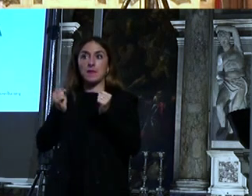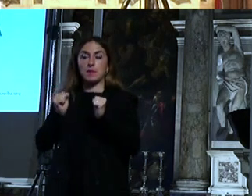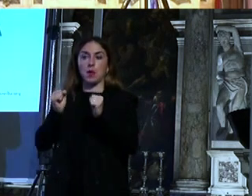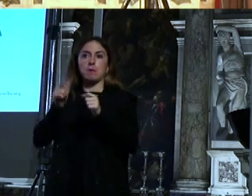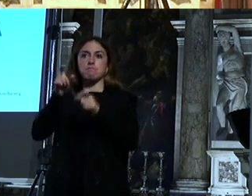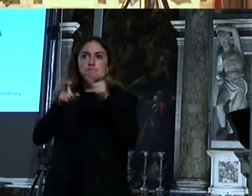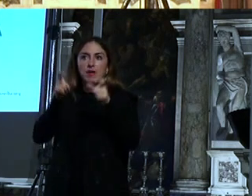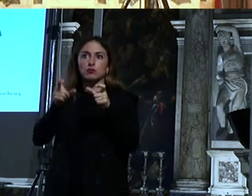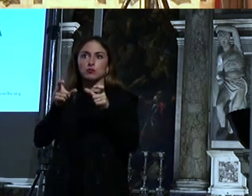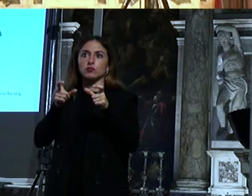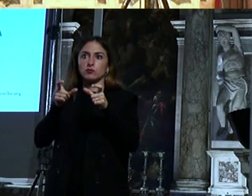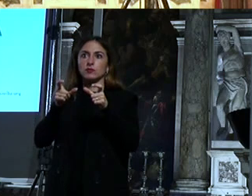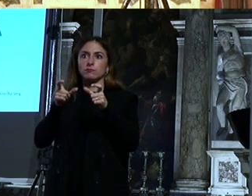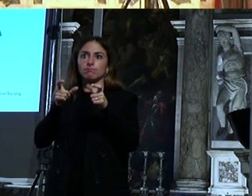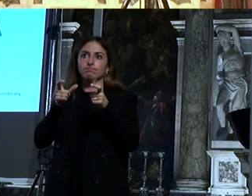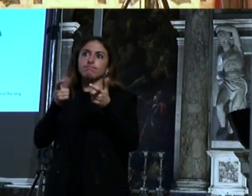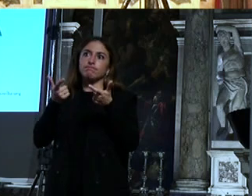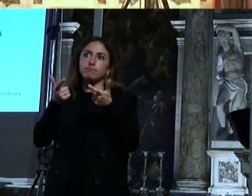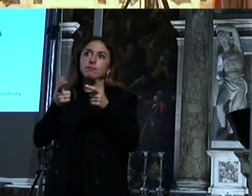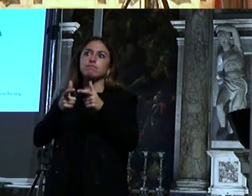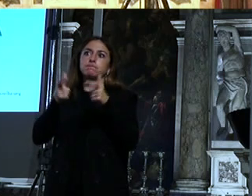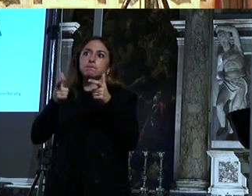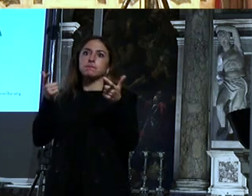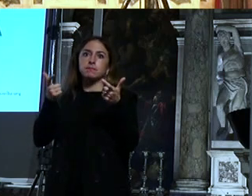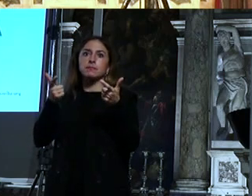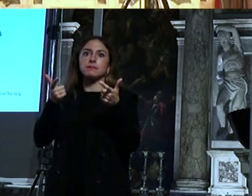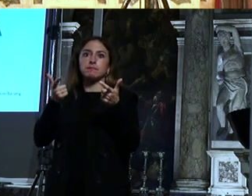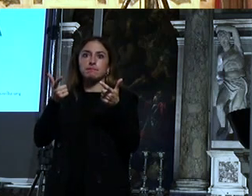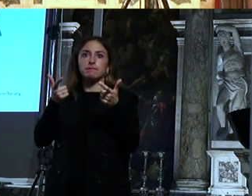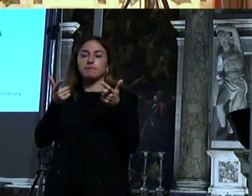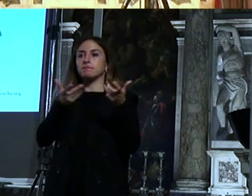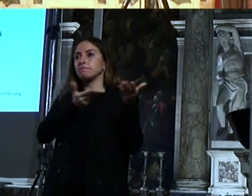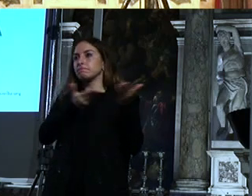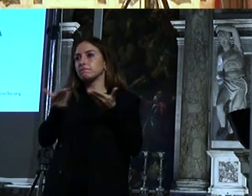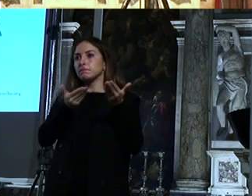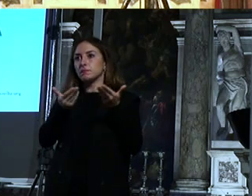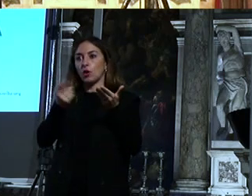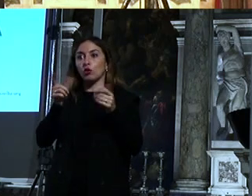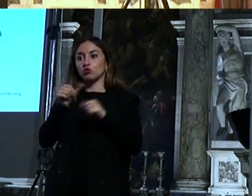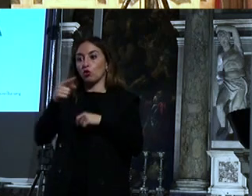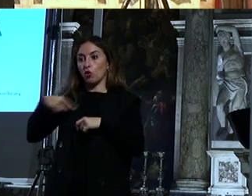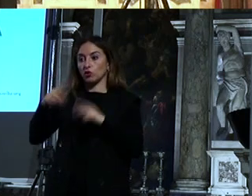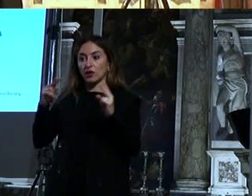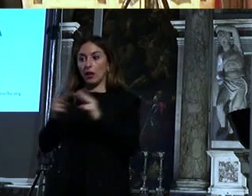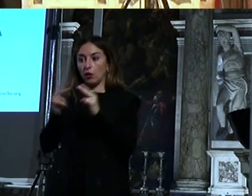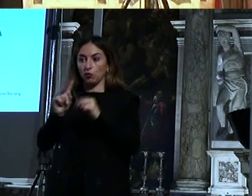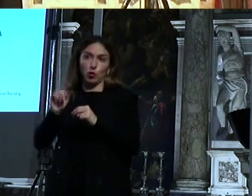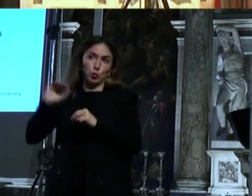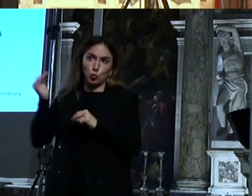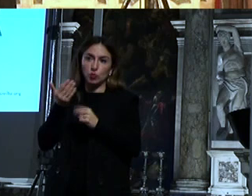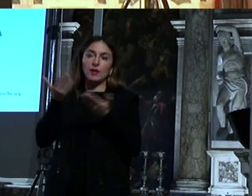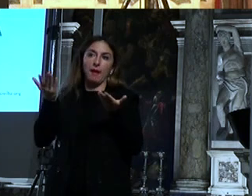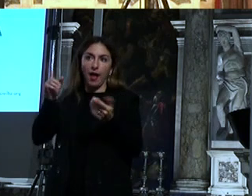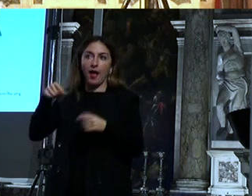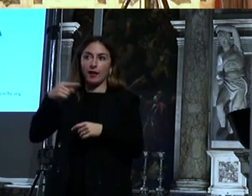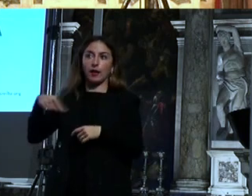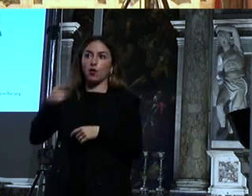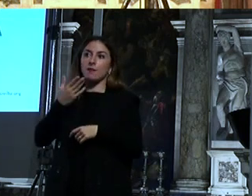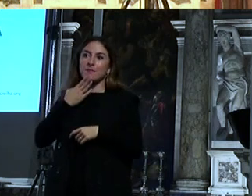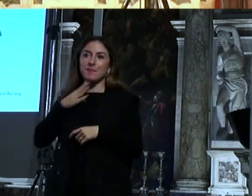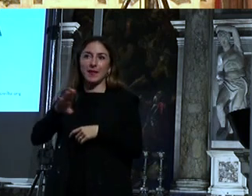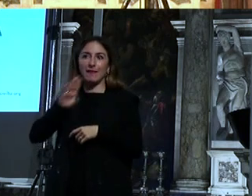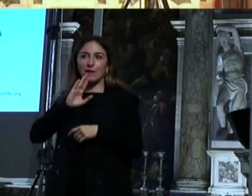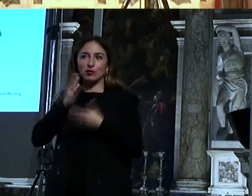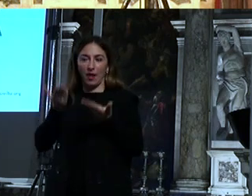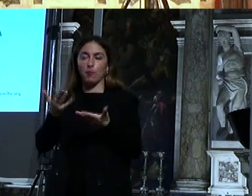più persone possibili gli incontri, non solo i nostri incontri, tutti gli incontri, ma insomma noi ne siamo i beneficiari e ne siamo